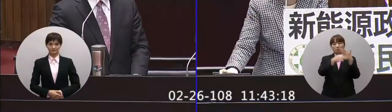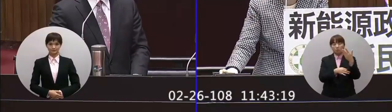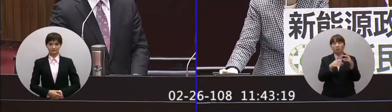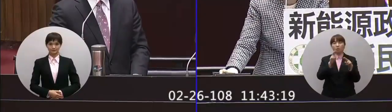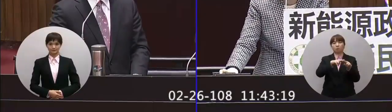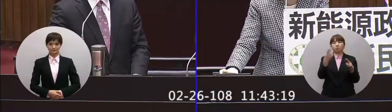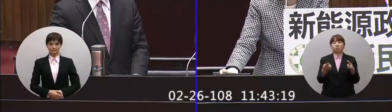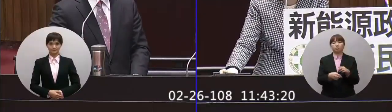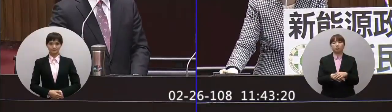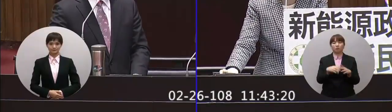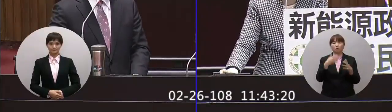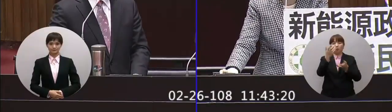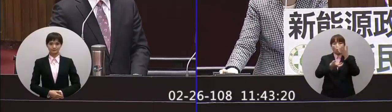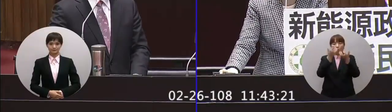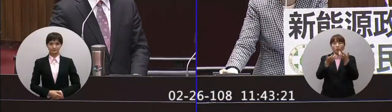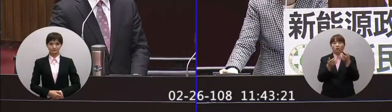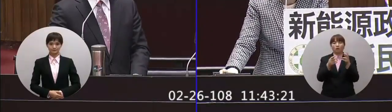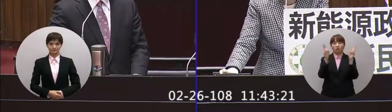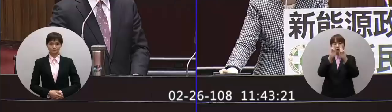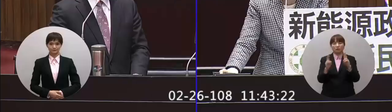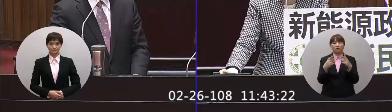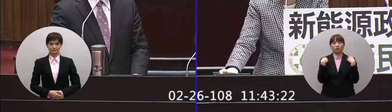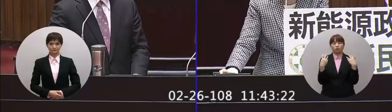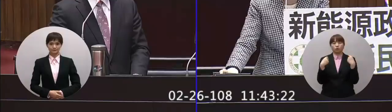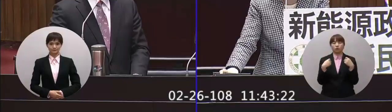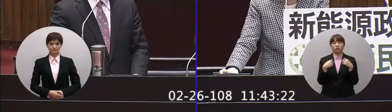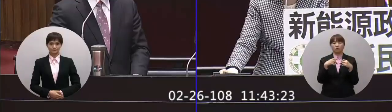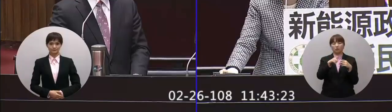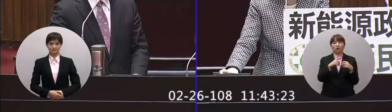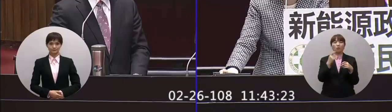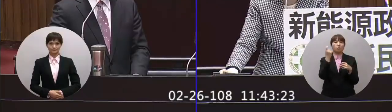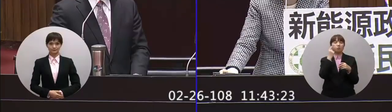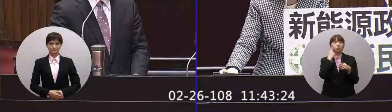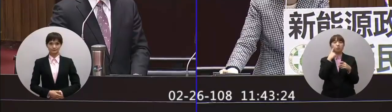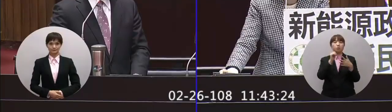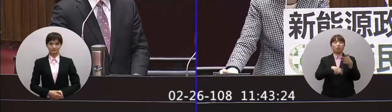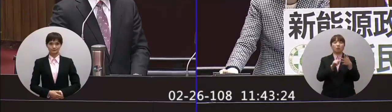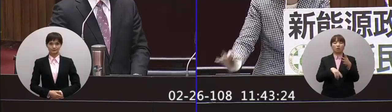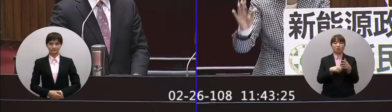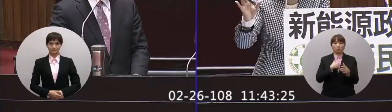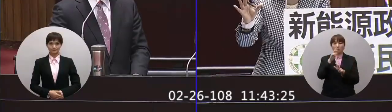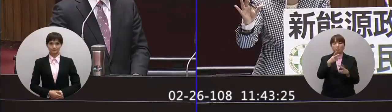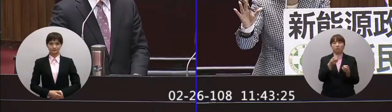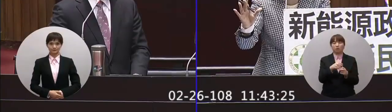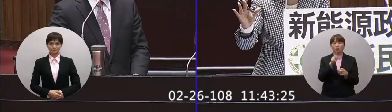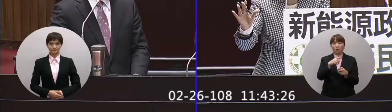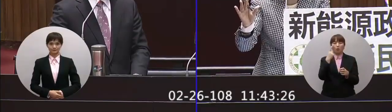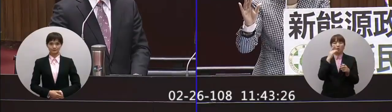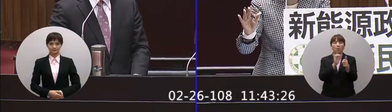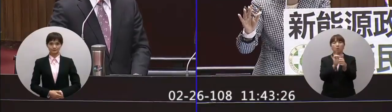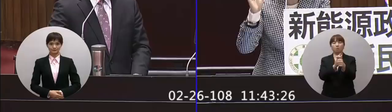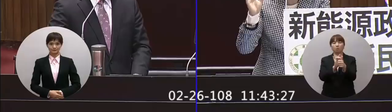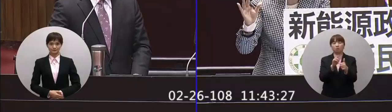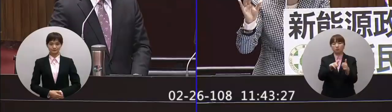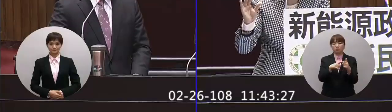紧箍咒，火力继续全开，可以敷衍式的应付民意吗？如果要这样子敷衍，我